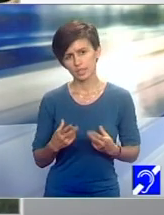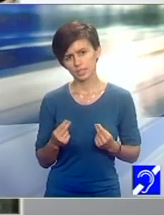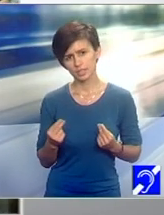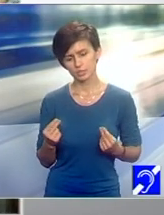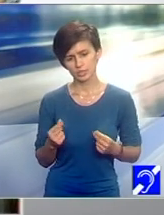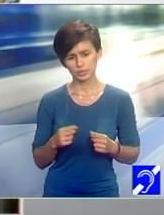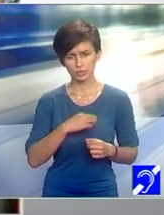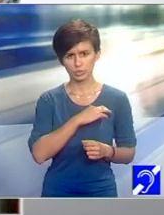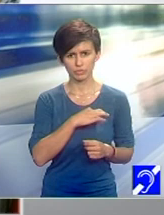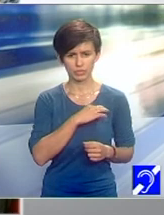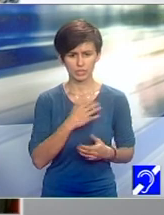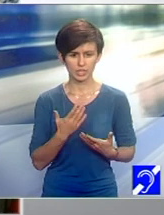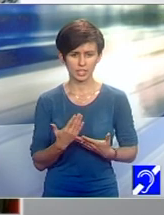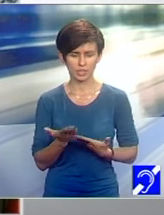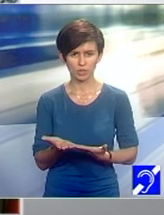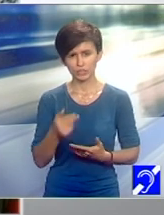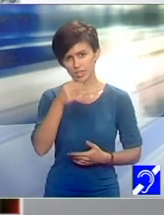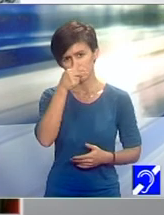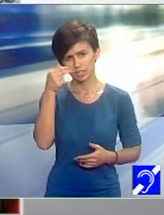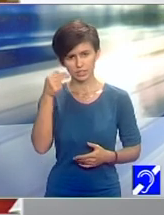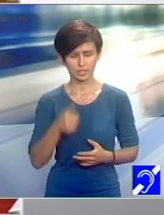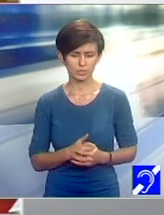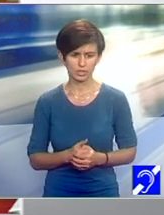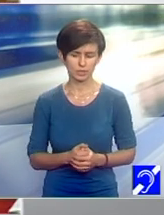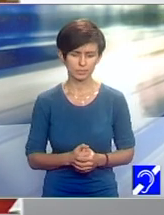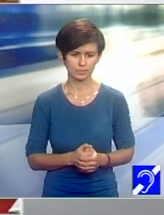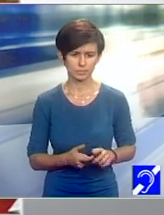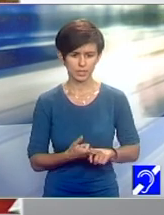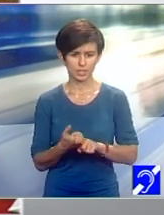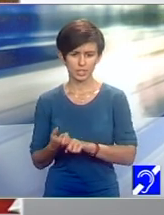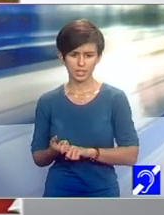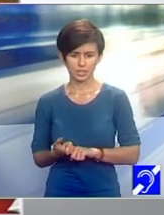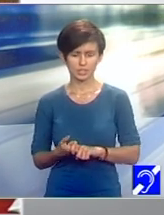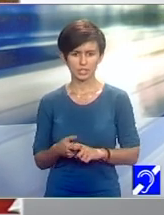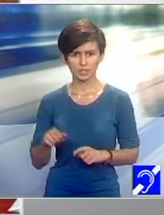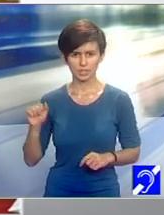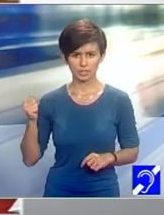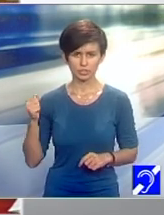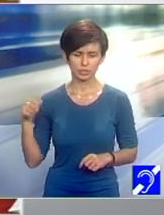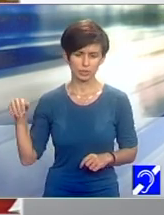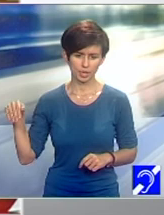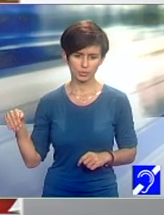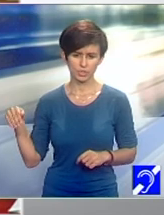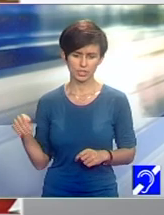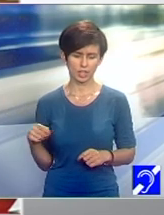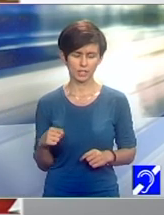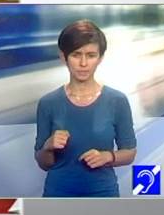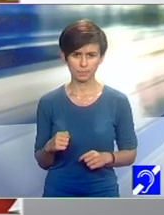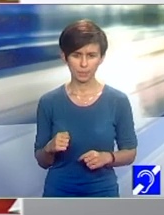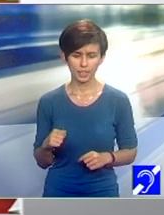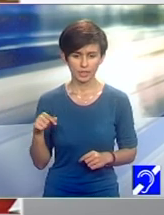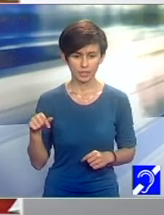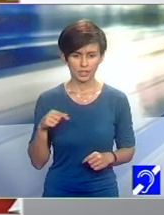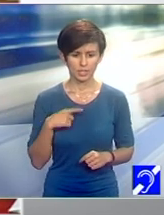cu universitatea care acordă titlul. În ce privește pe domnul doctor Strudel Moisa, dumnealui